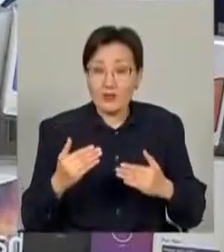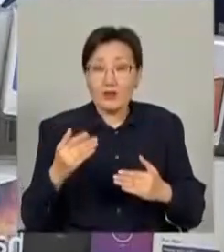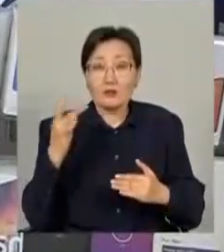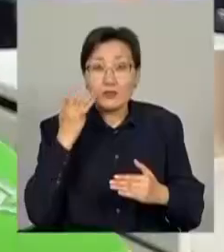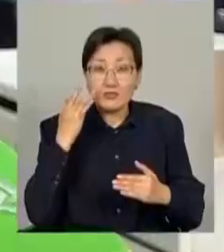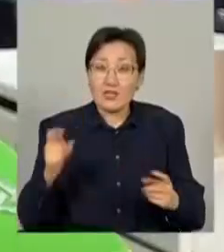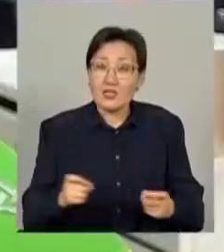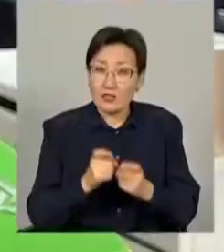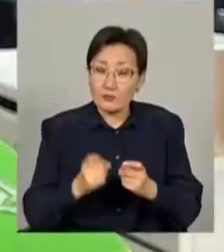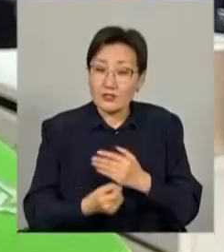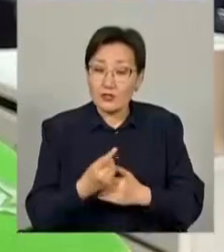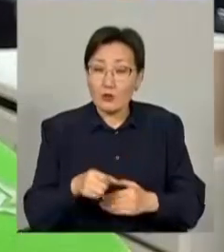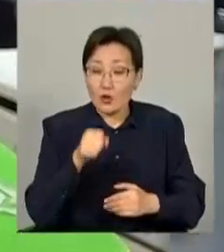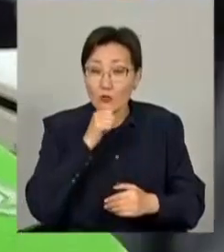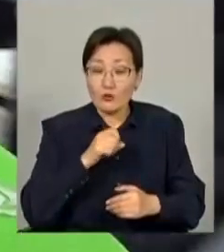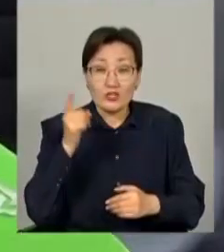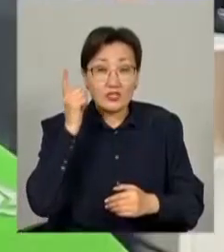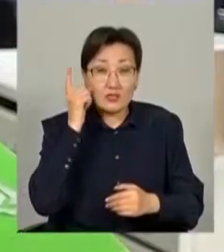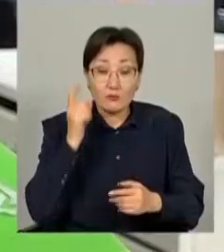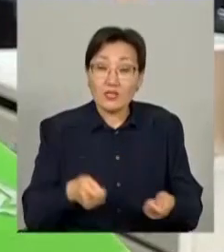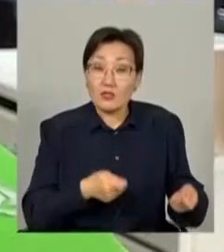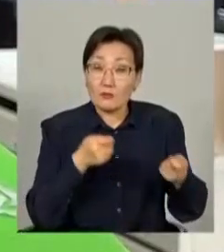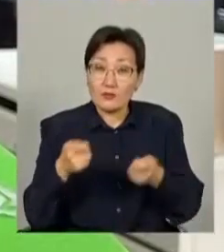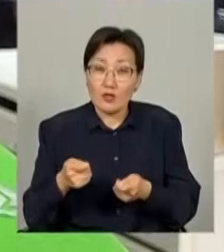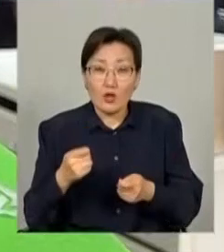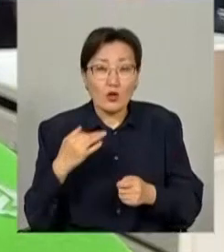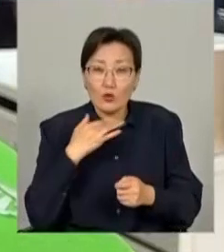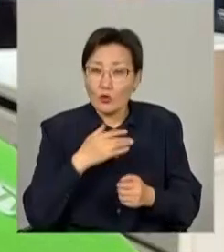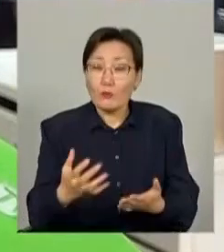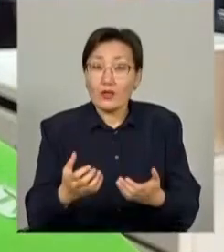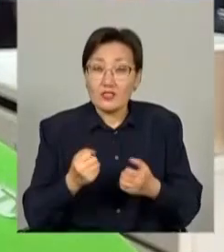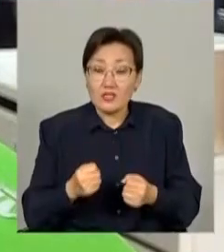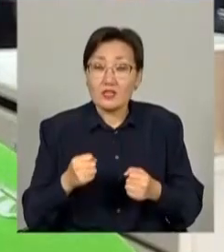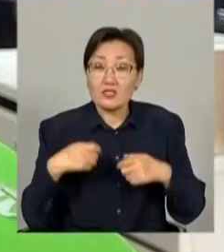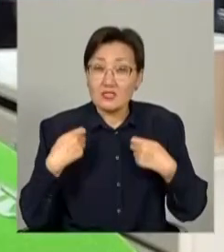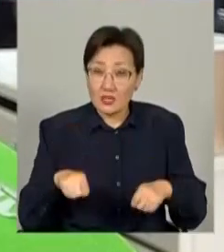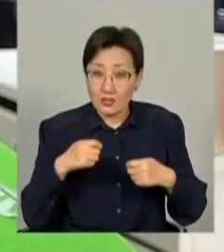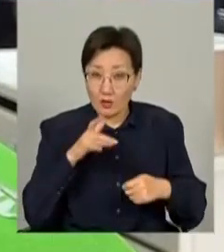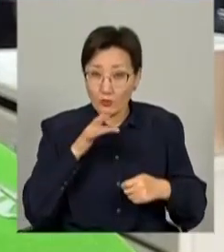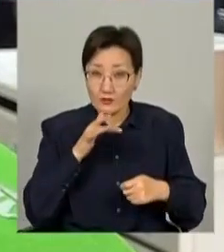қалатын көрінеді. Ұрланған телефондар көп келді, көп алдық. Көбінесе сатқан кезде